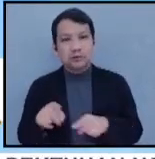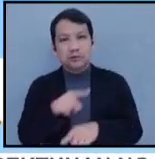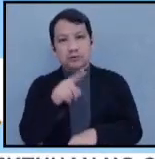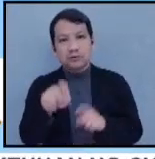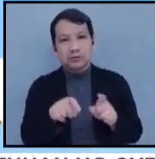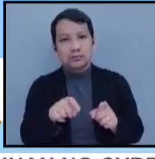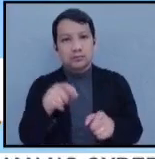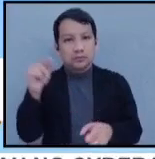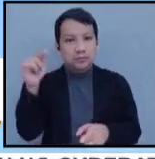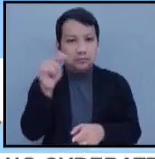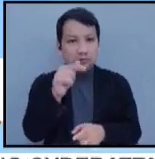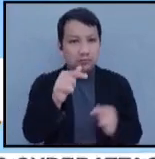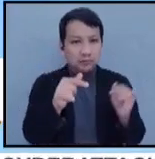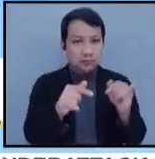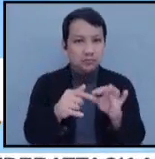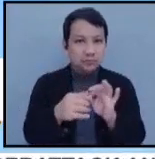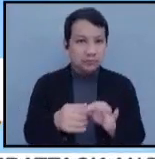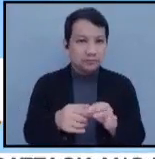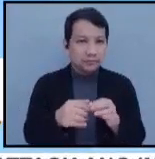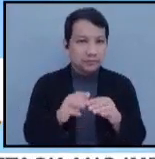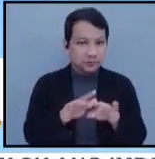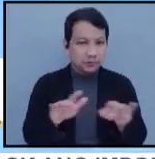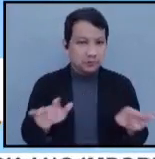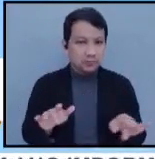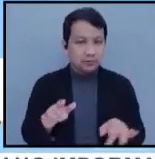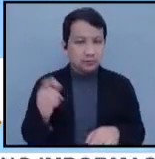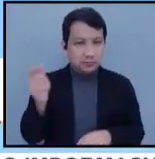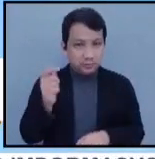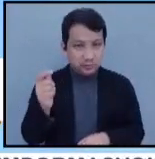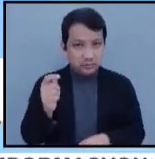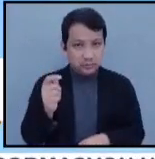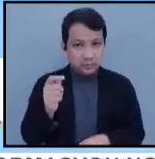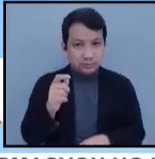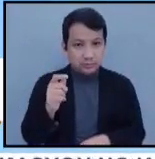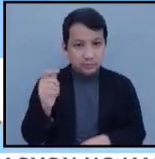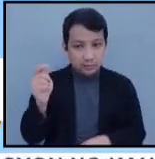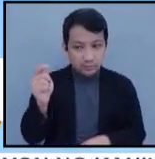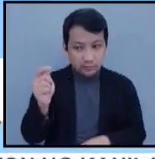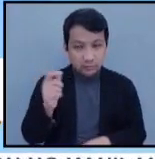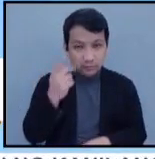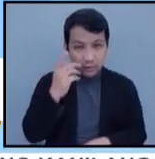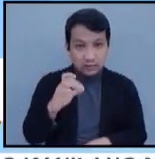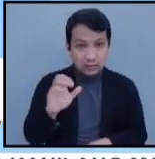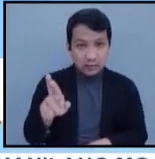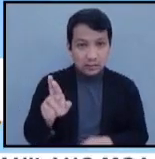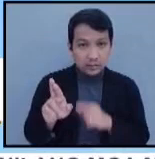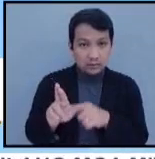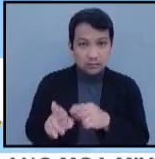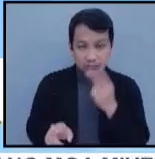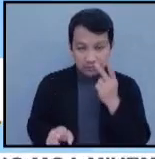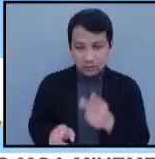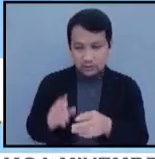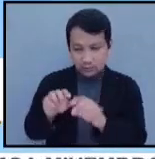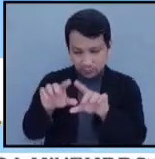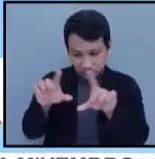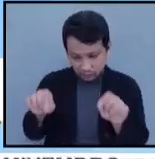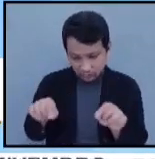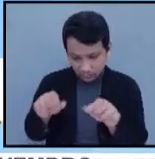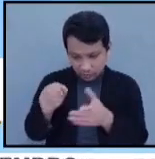so including the toilets. Ngayon, yung isang crew nung chinek, may nakita siyang notes na